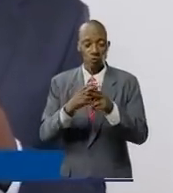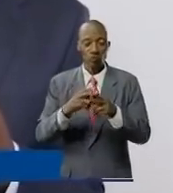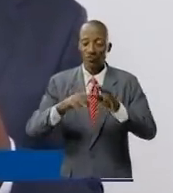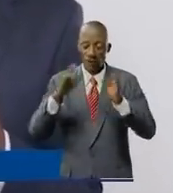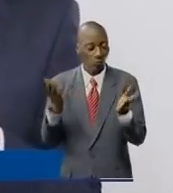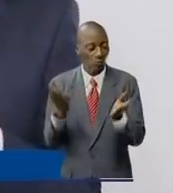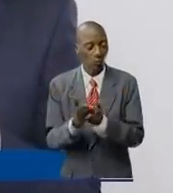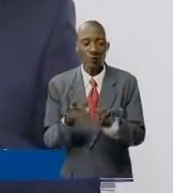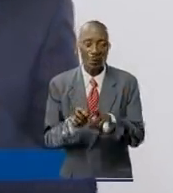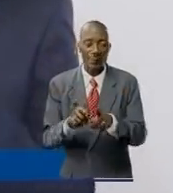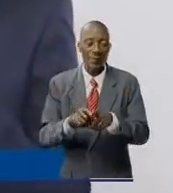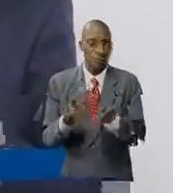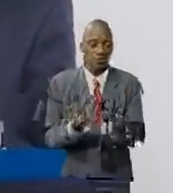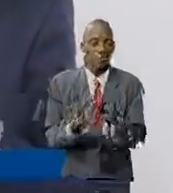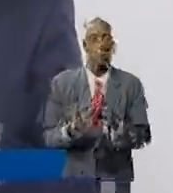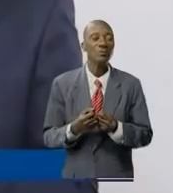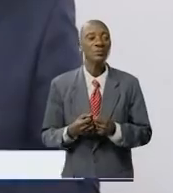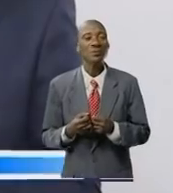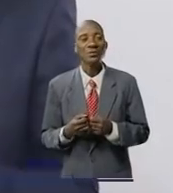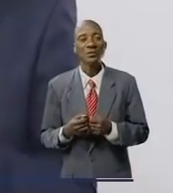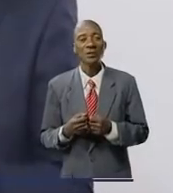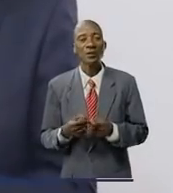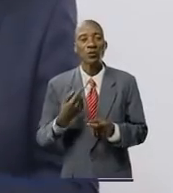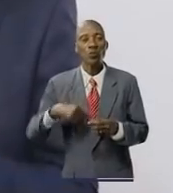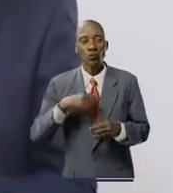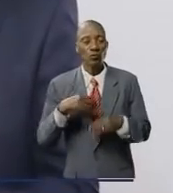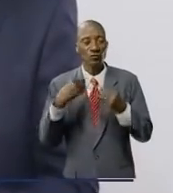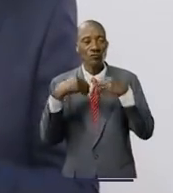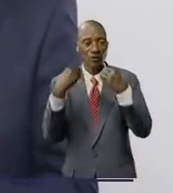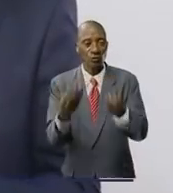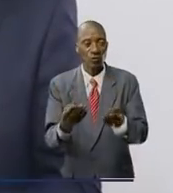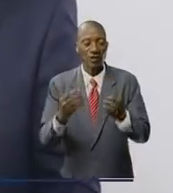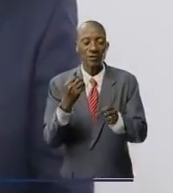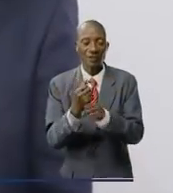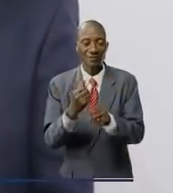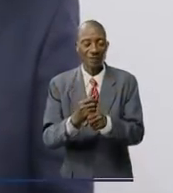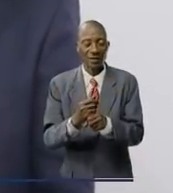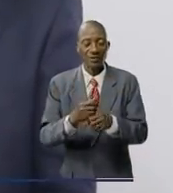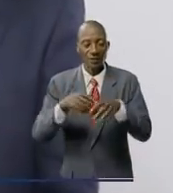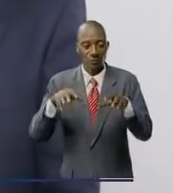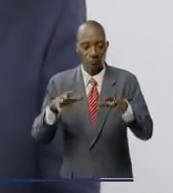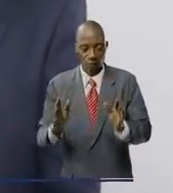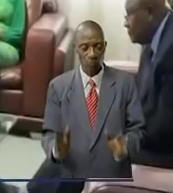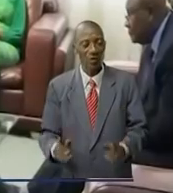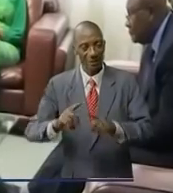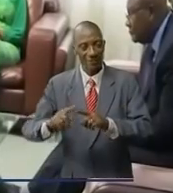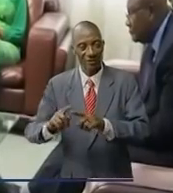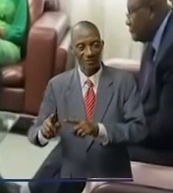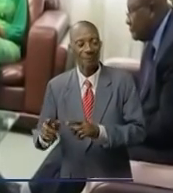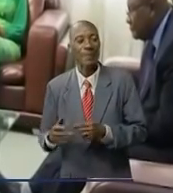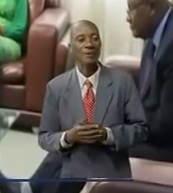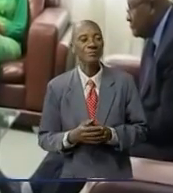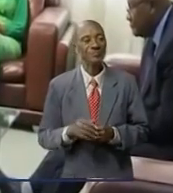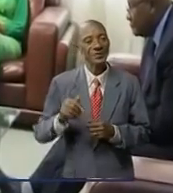nous voulons donner un plus, donner du travail aux Congolais ici dans notre pays. Ils ont exprimé